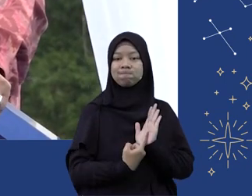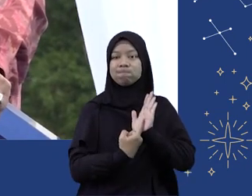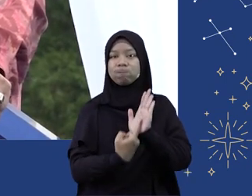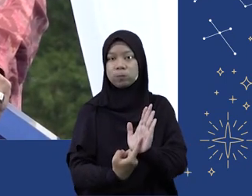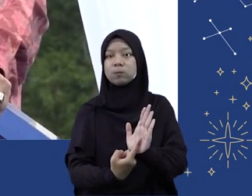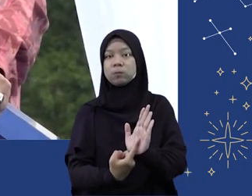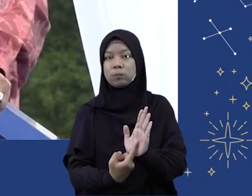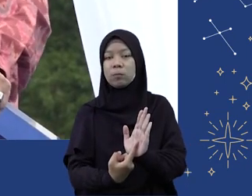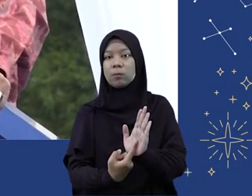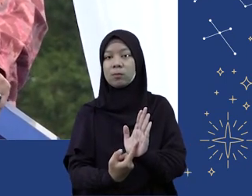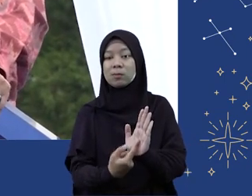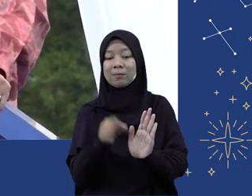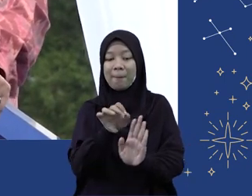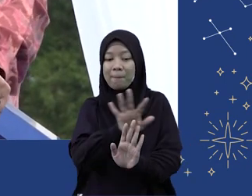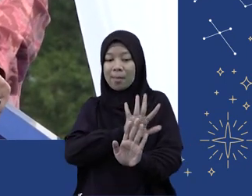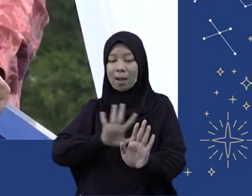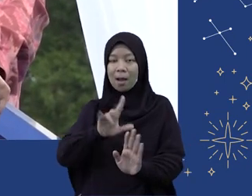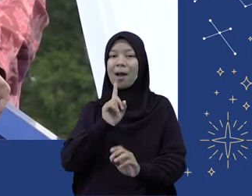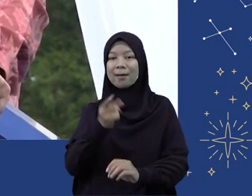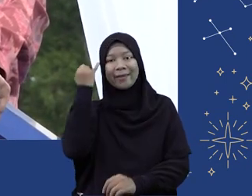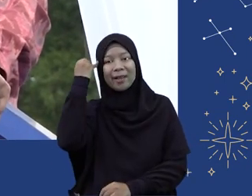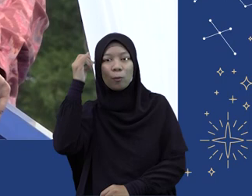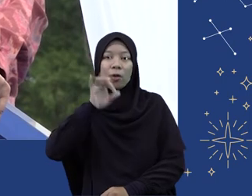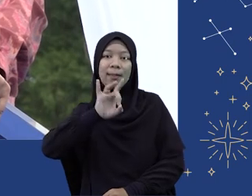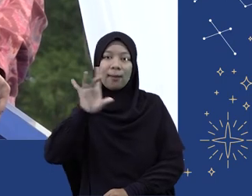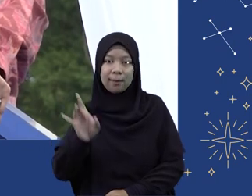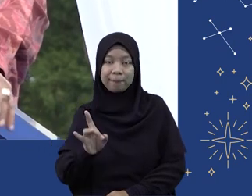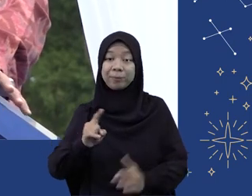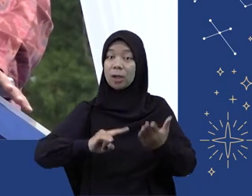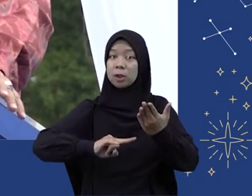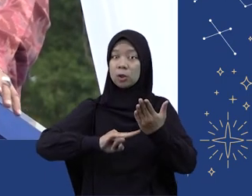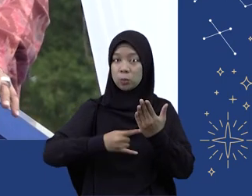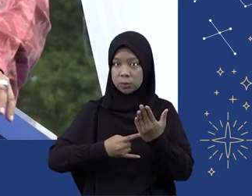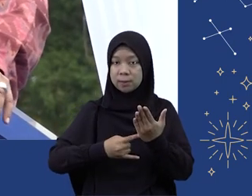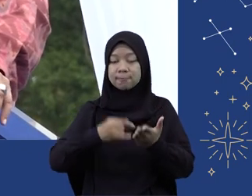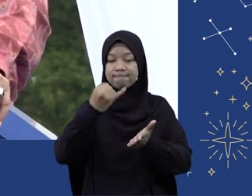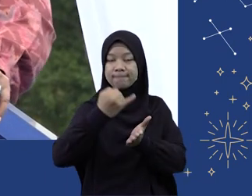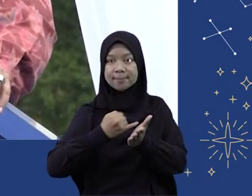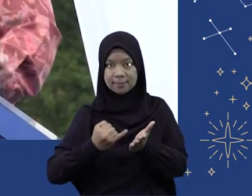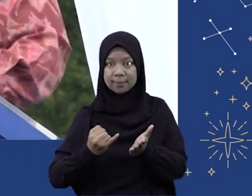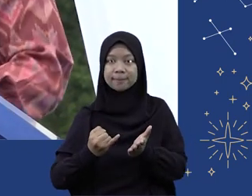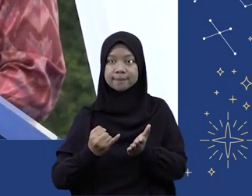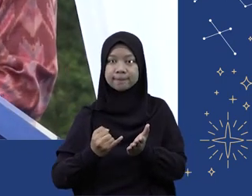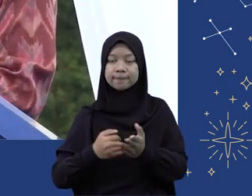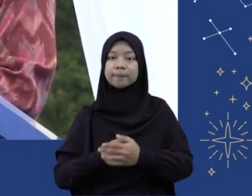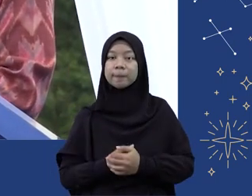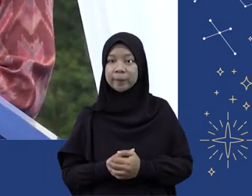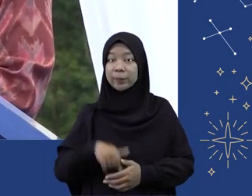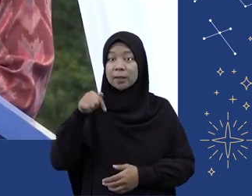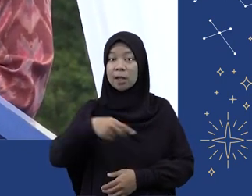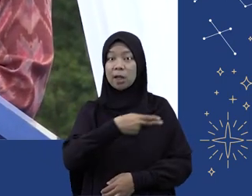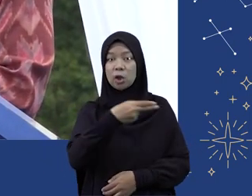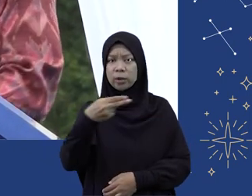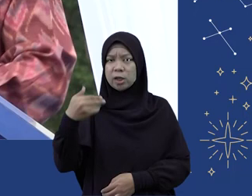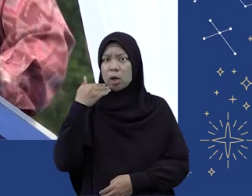sains yang lain teknologi bahkan seni Indonesia memiliki